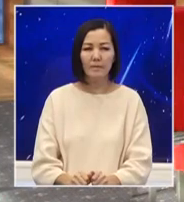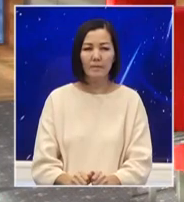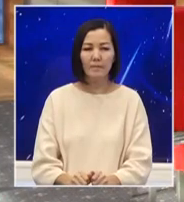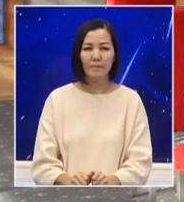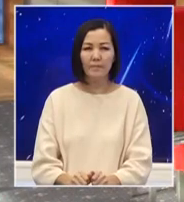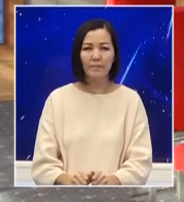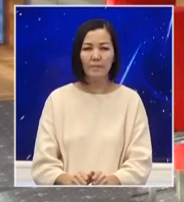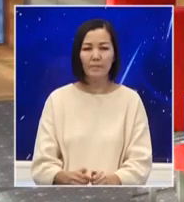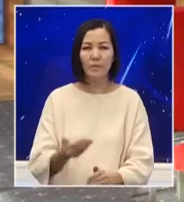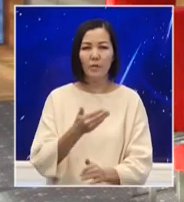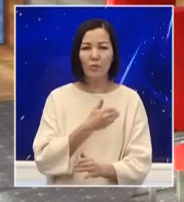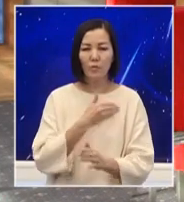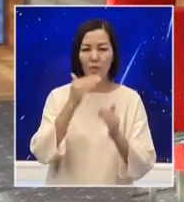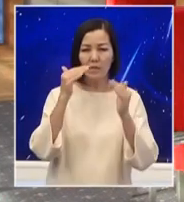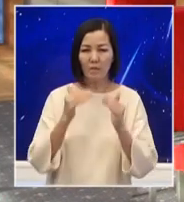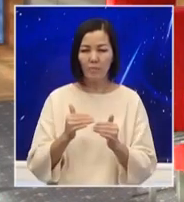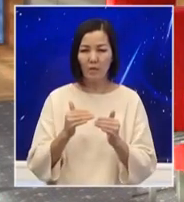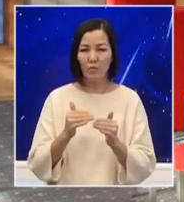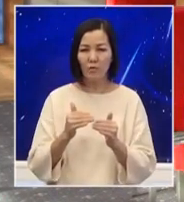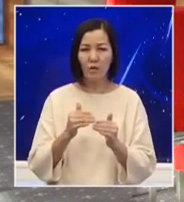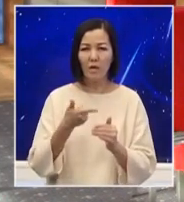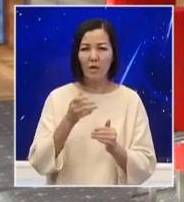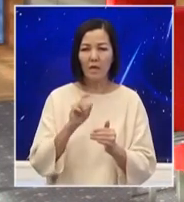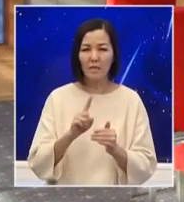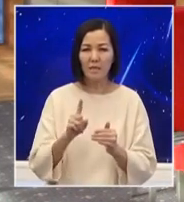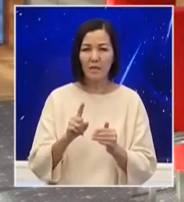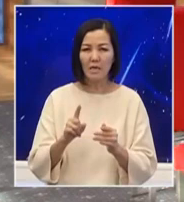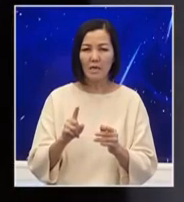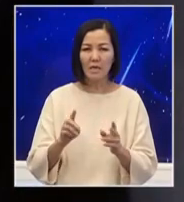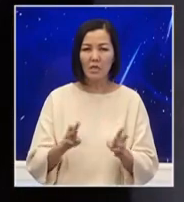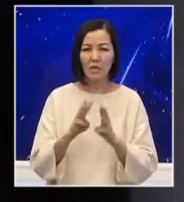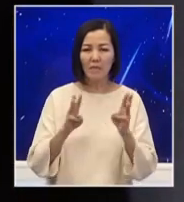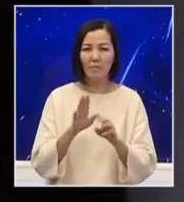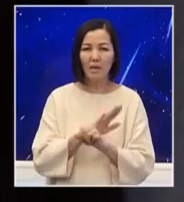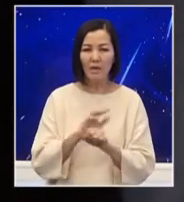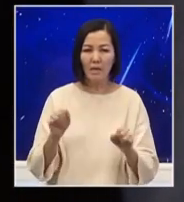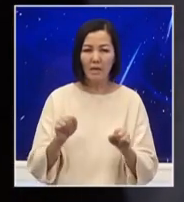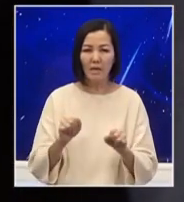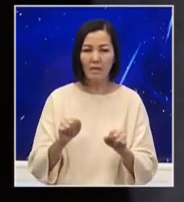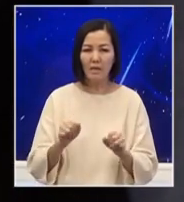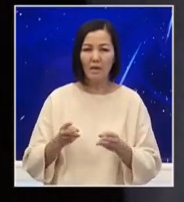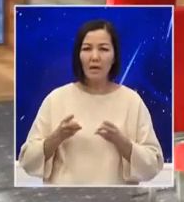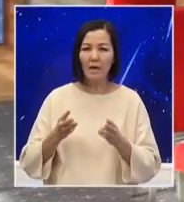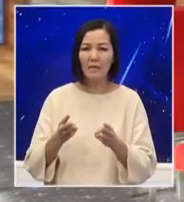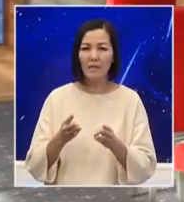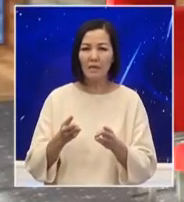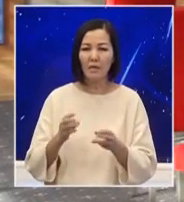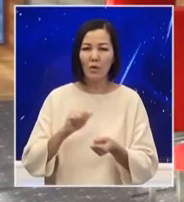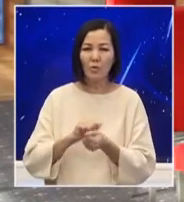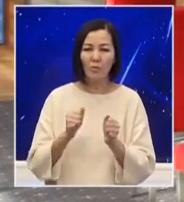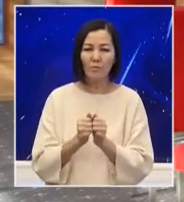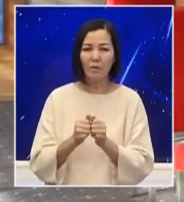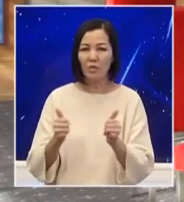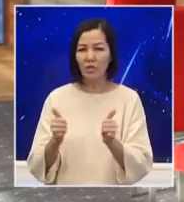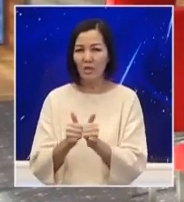төмен температураға байланысты газ жанбайған себебінен үйге кіріп, қатты отынмен жағатын көмір